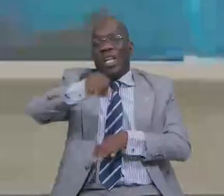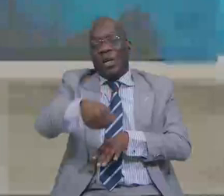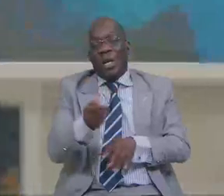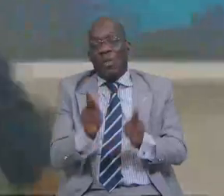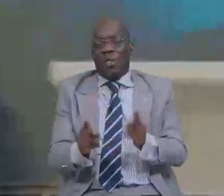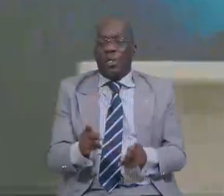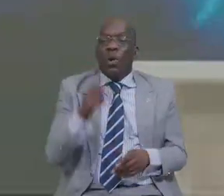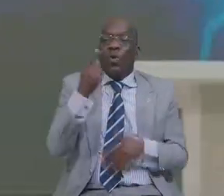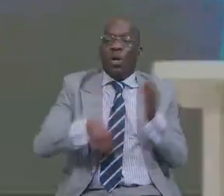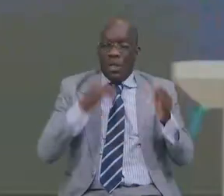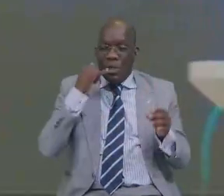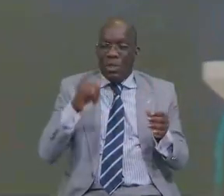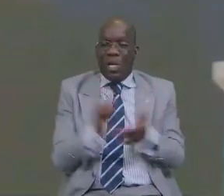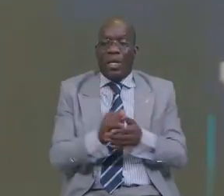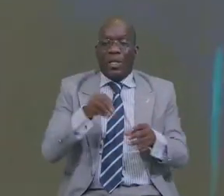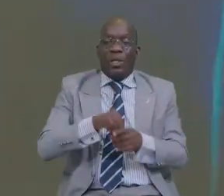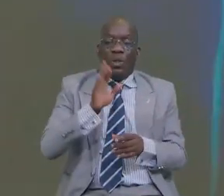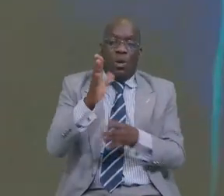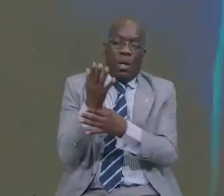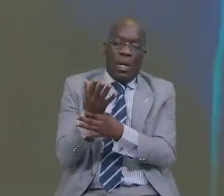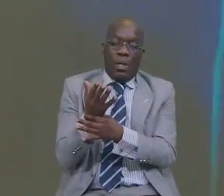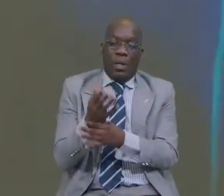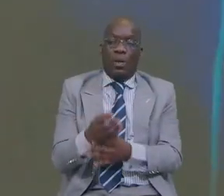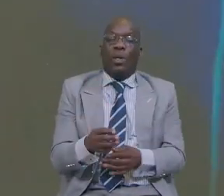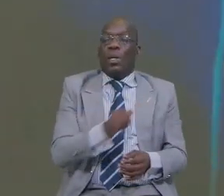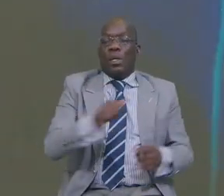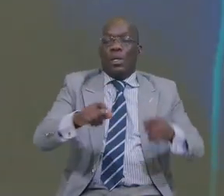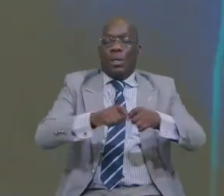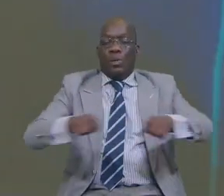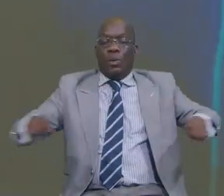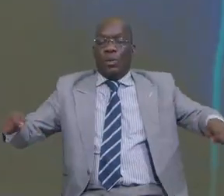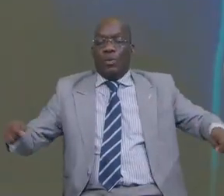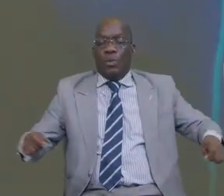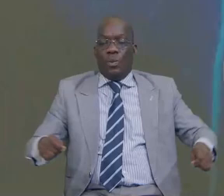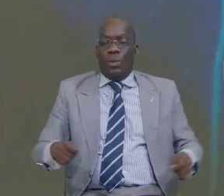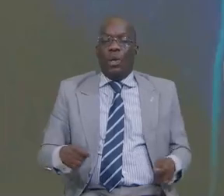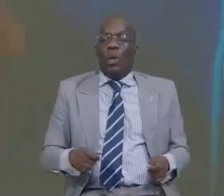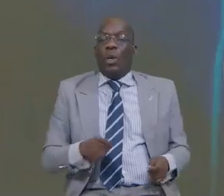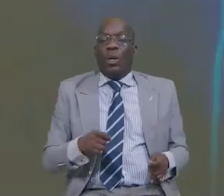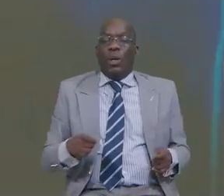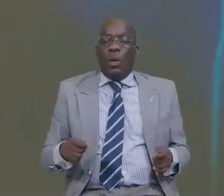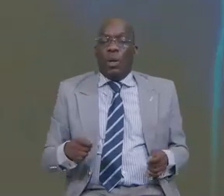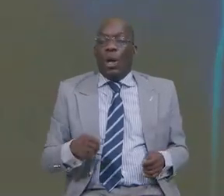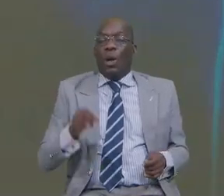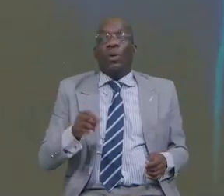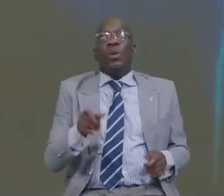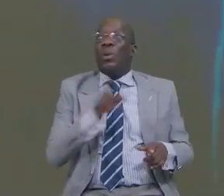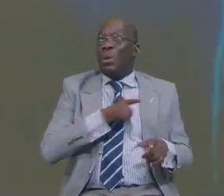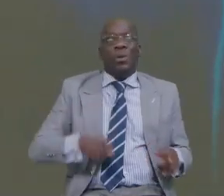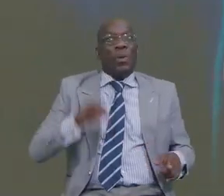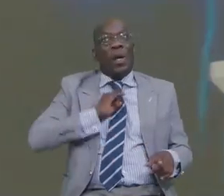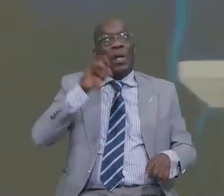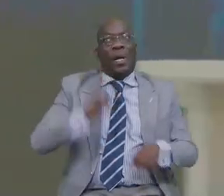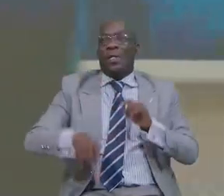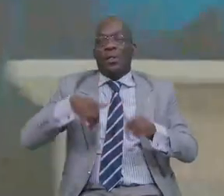Qu'est-ce que tu as dans ta main, une verge? Pointe droite ça, l'eau va devenir du sang. Tout de même, Seigneur, je ne peux